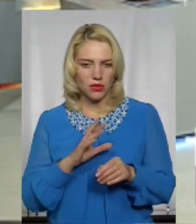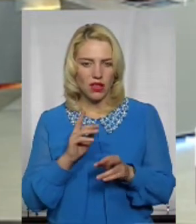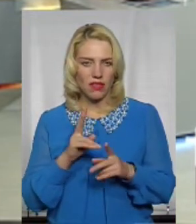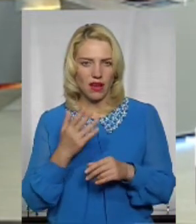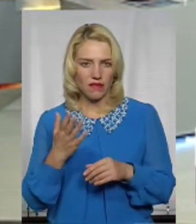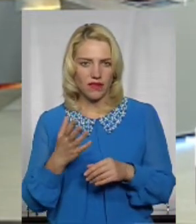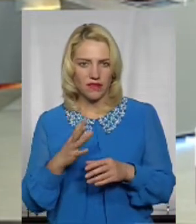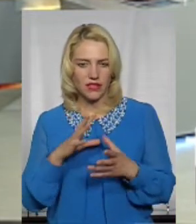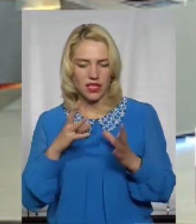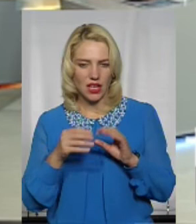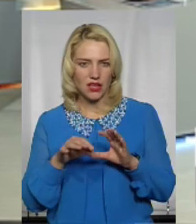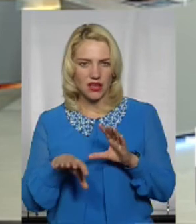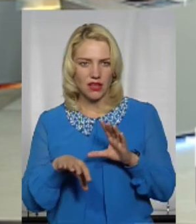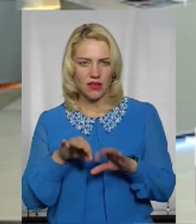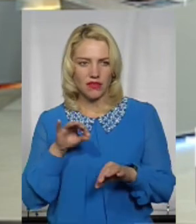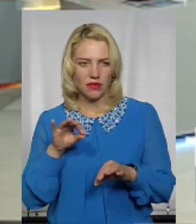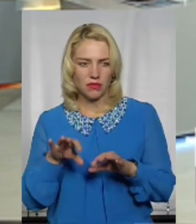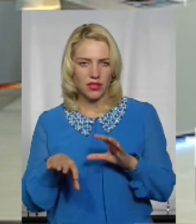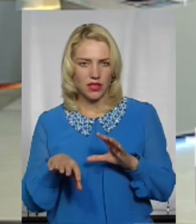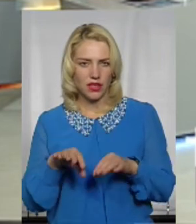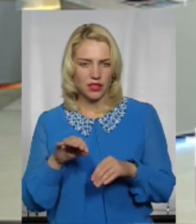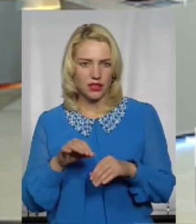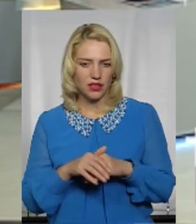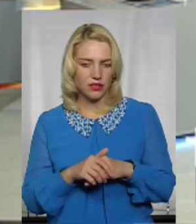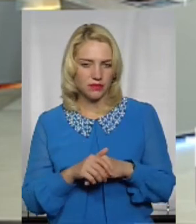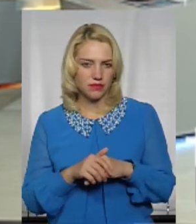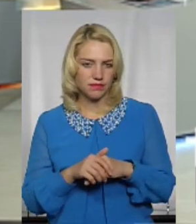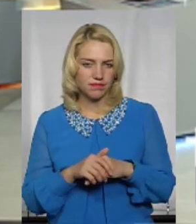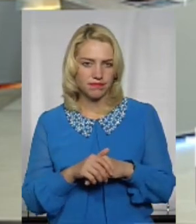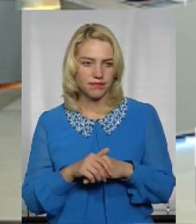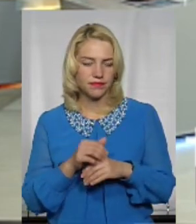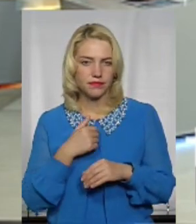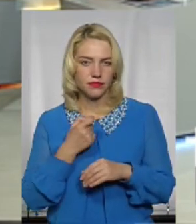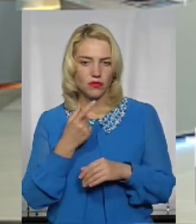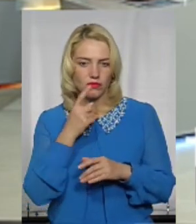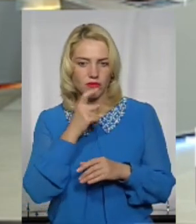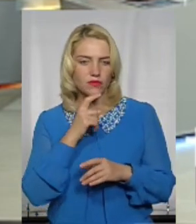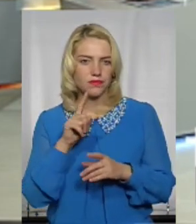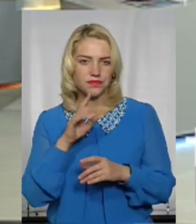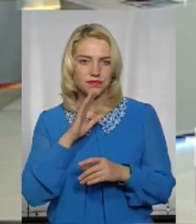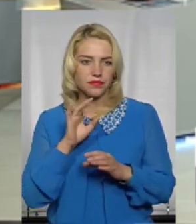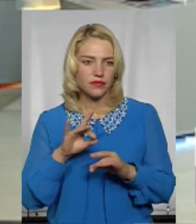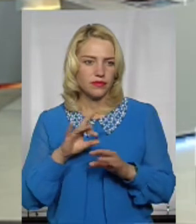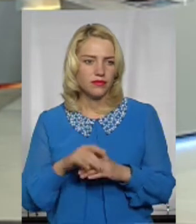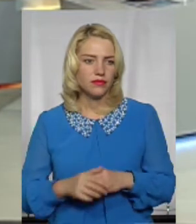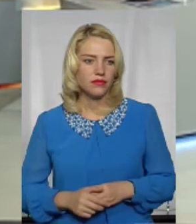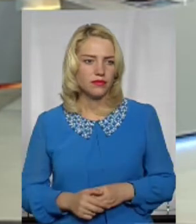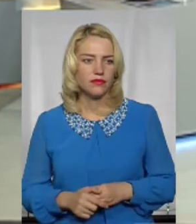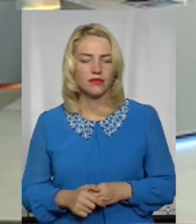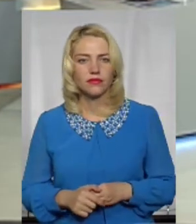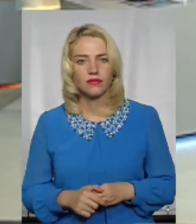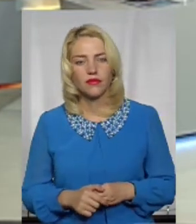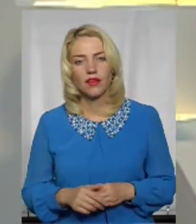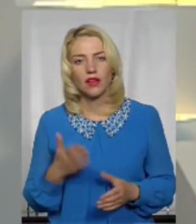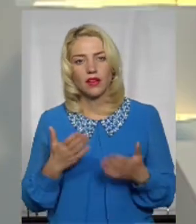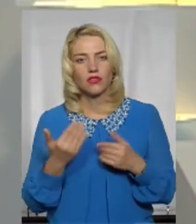ви відбираєте ліцитатора? Дякую за вашу відповідь. Зрозуміло. Дякую. Якщо